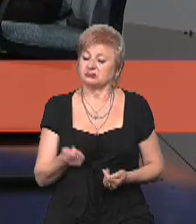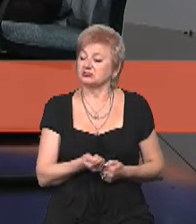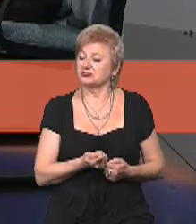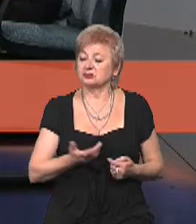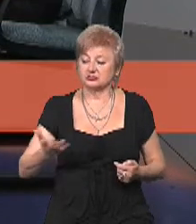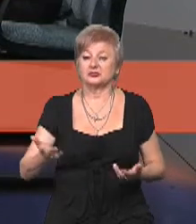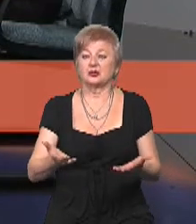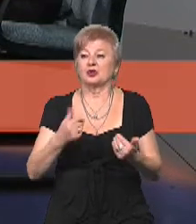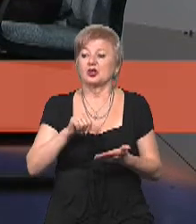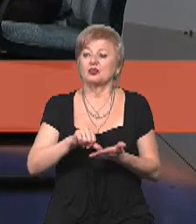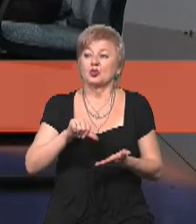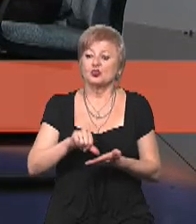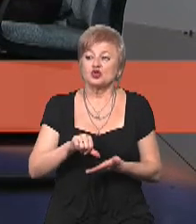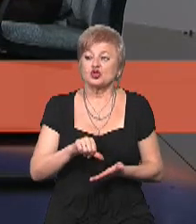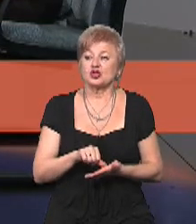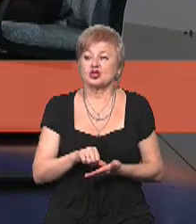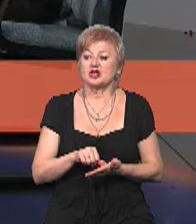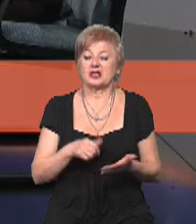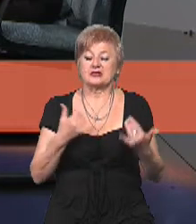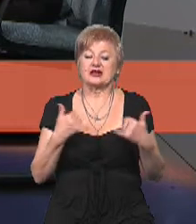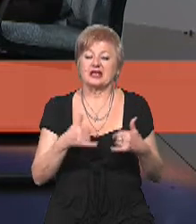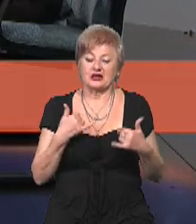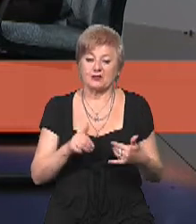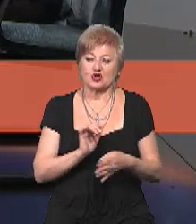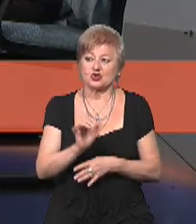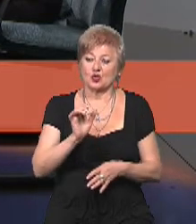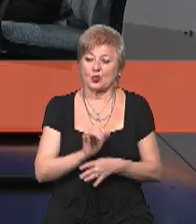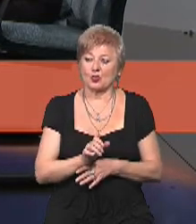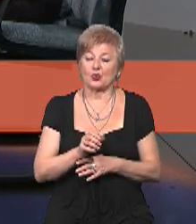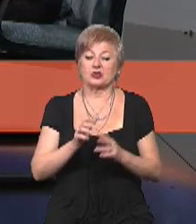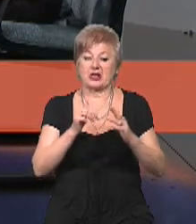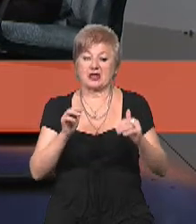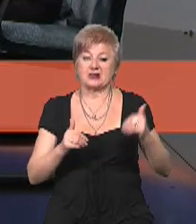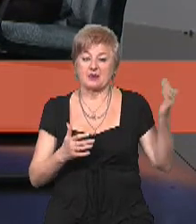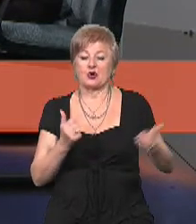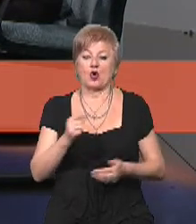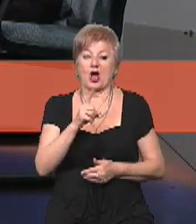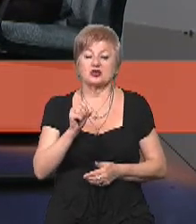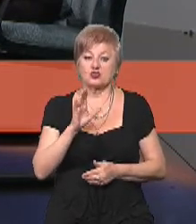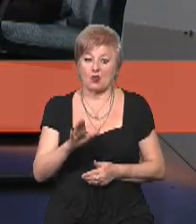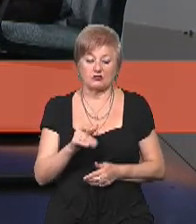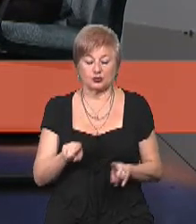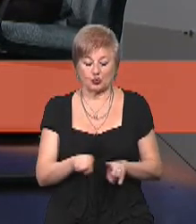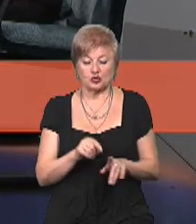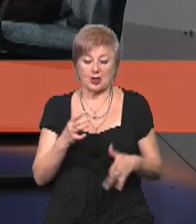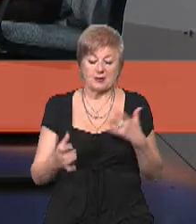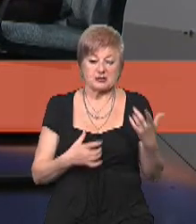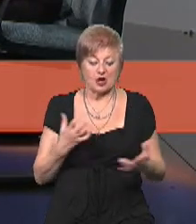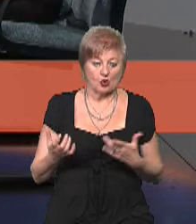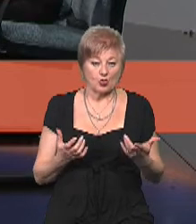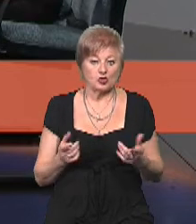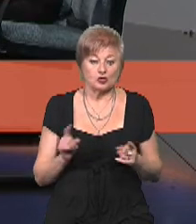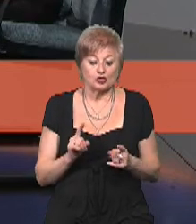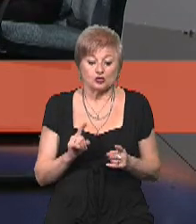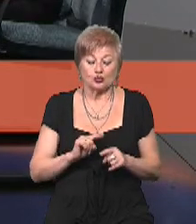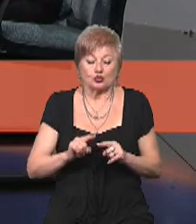кількість приймає участь такі підприємства хімічного виробництва, як «Дніпроазот», які обеспокоєні, які бачать, що підприємство на